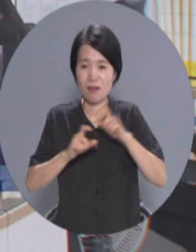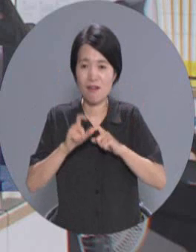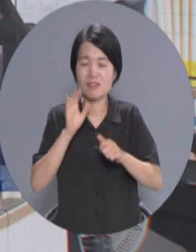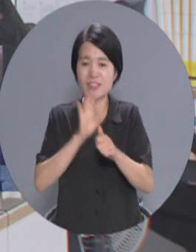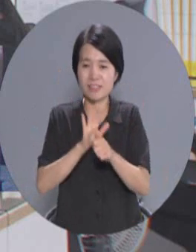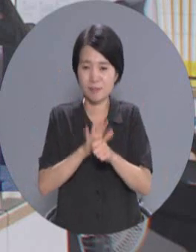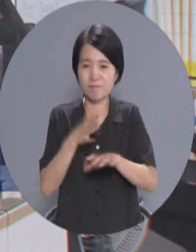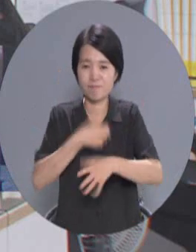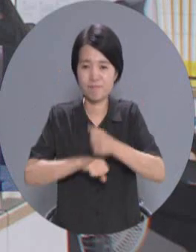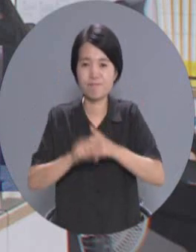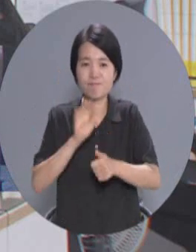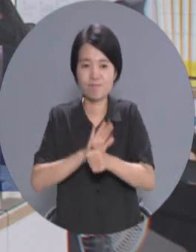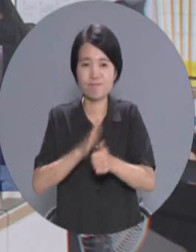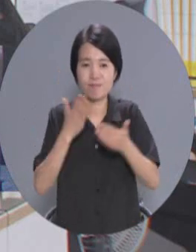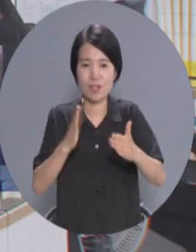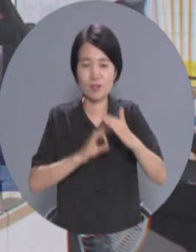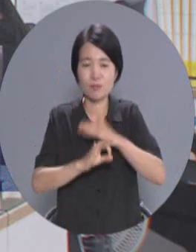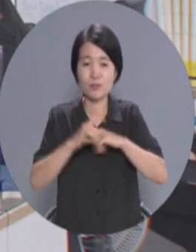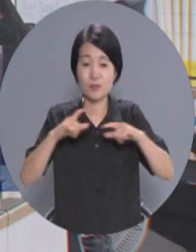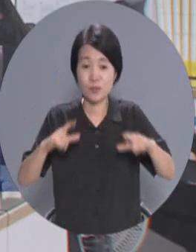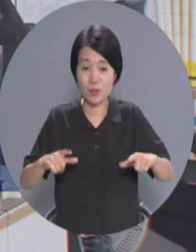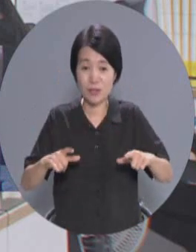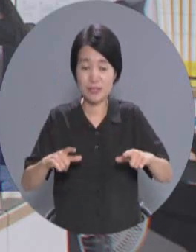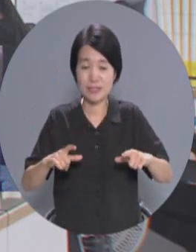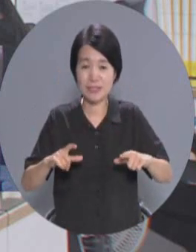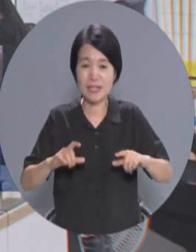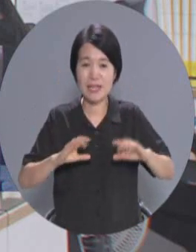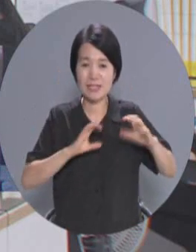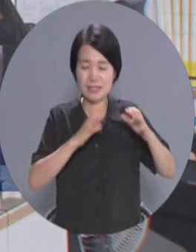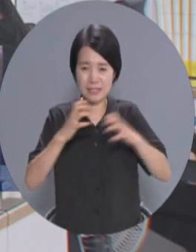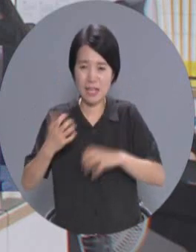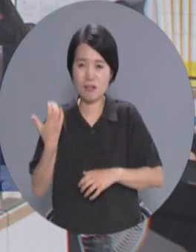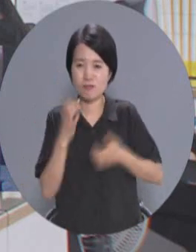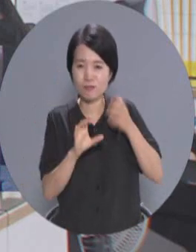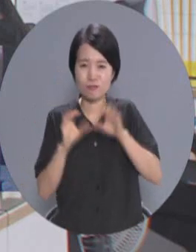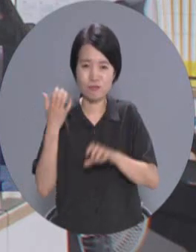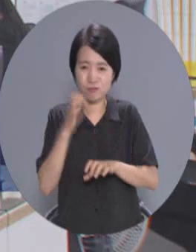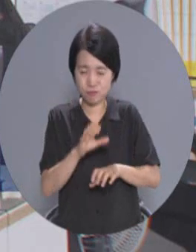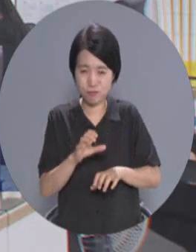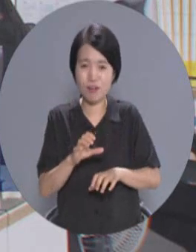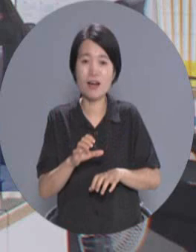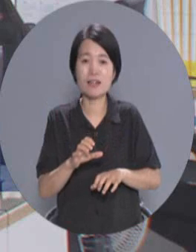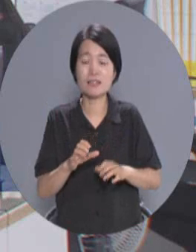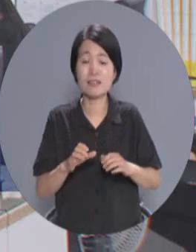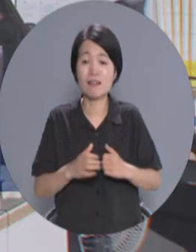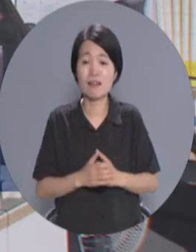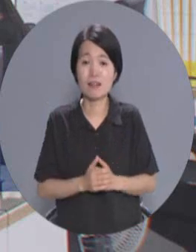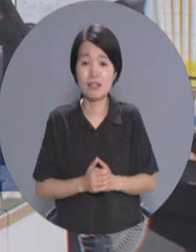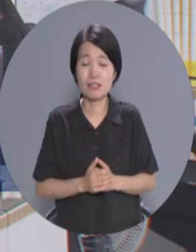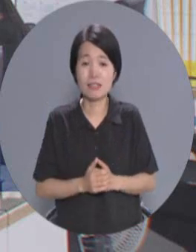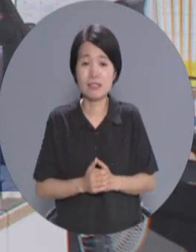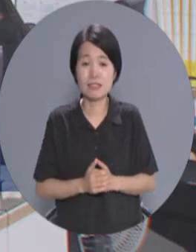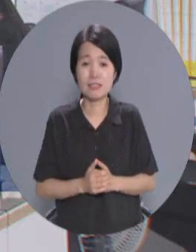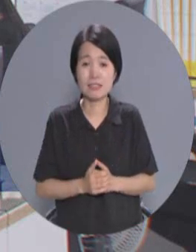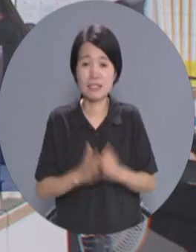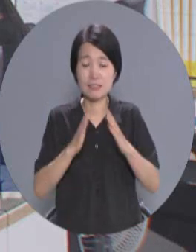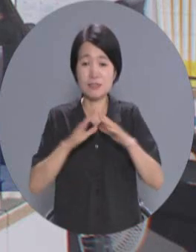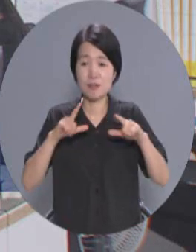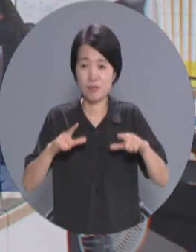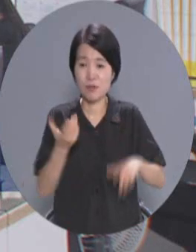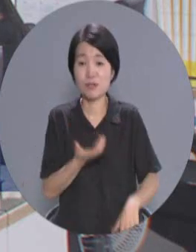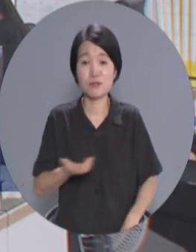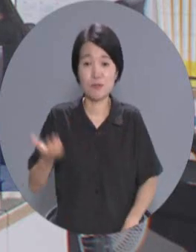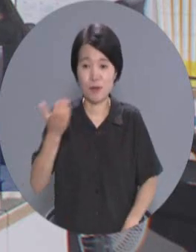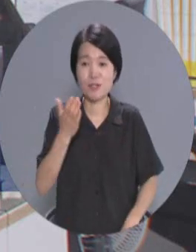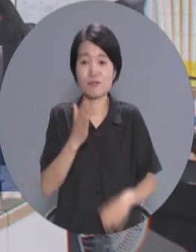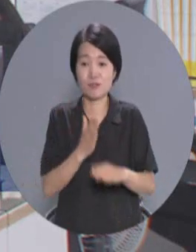많이 적극적으로 지원하고 우리 전남 동부권이 세계 속으로 투자를 많이 받아가지고 전라남도의